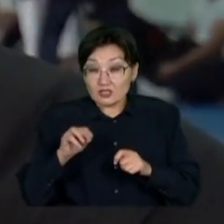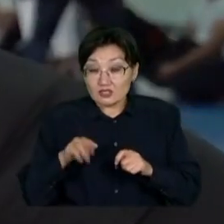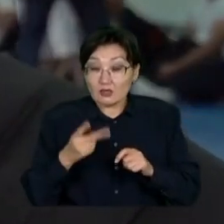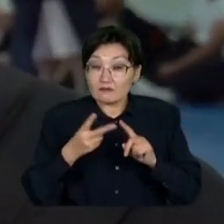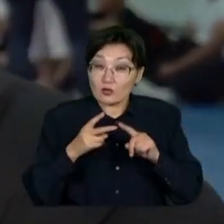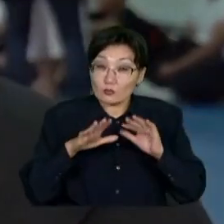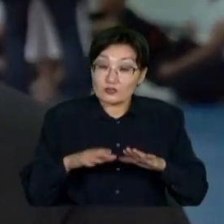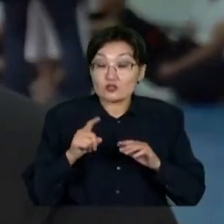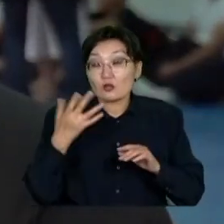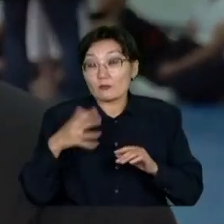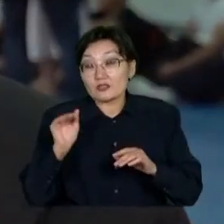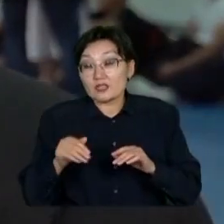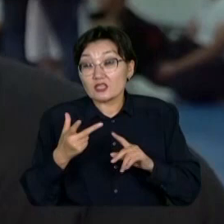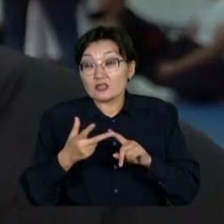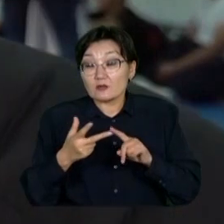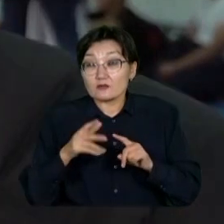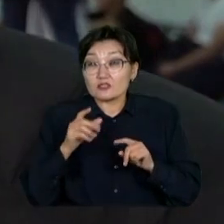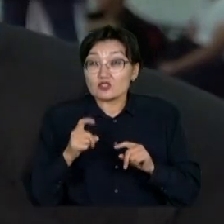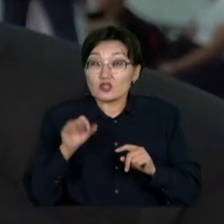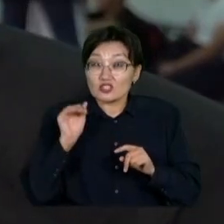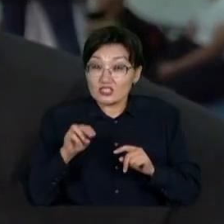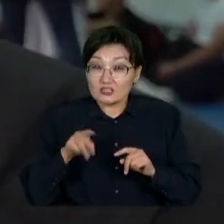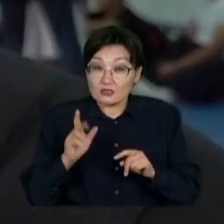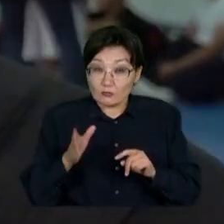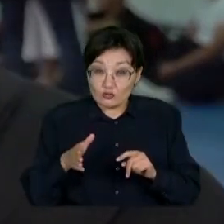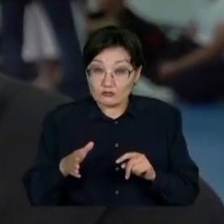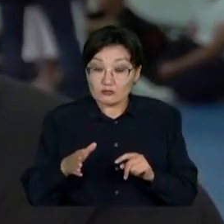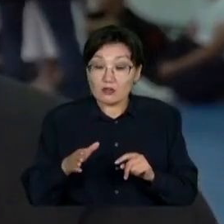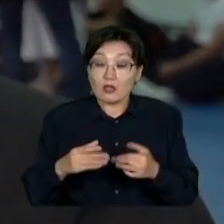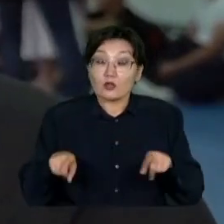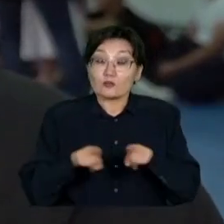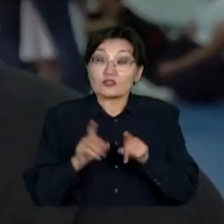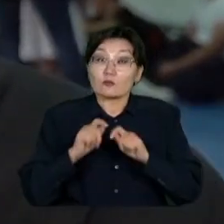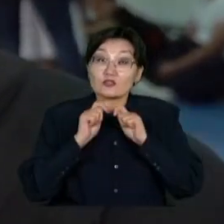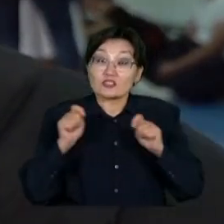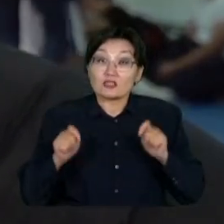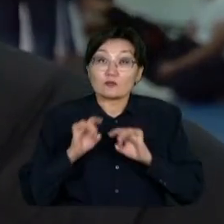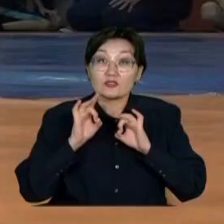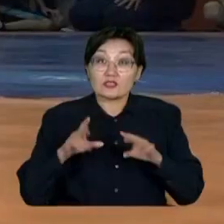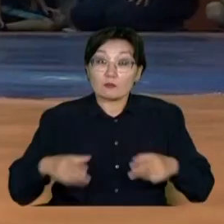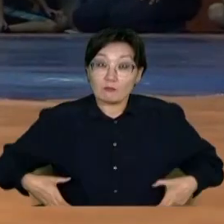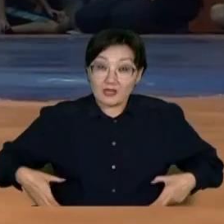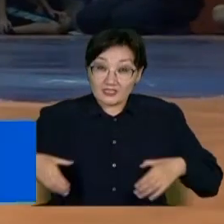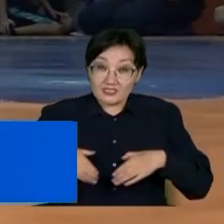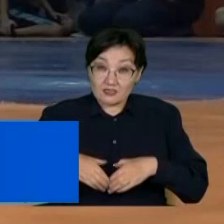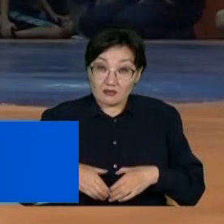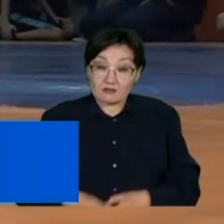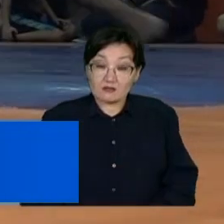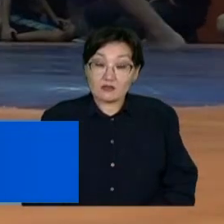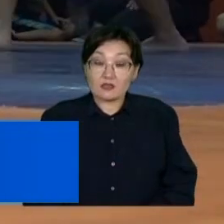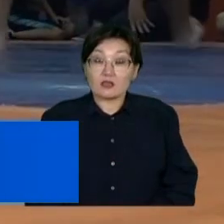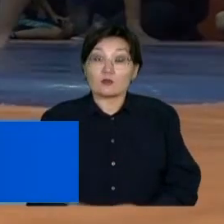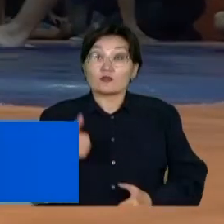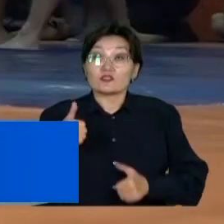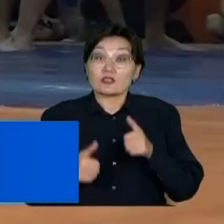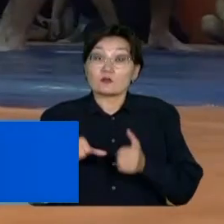второе место 150 и третье место, соответственно, 100 тысяч тенге. Также будут вручаться чемпионские пояса. На